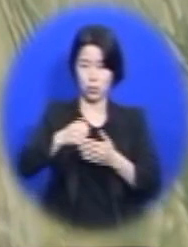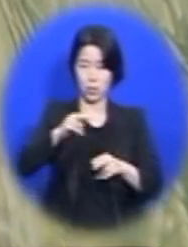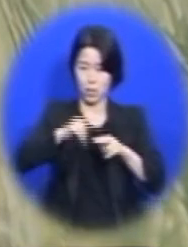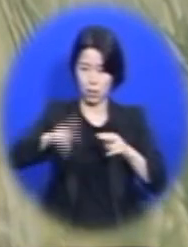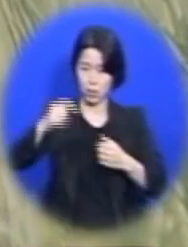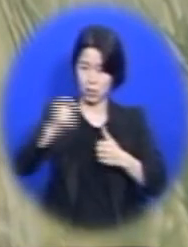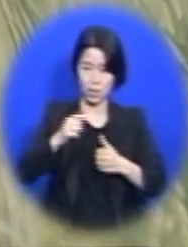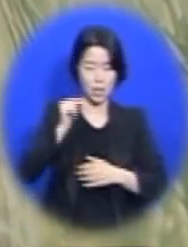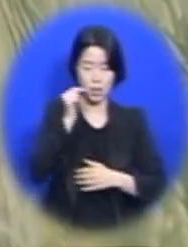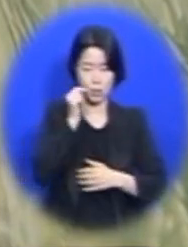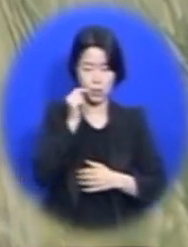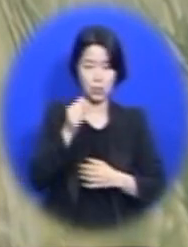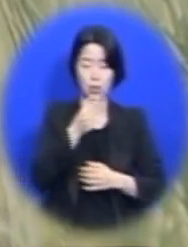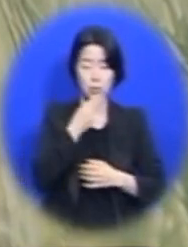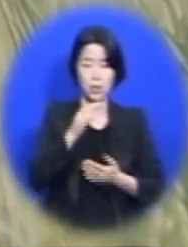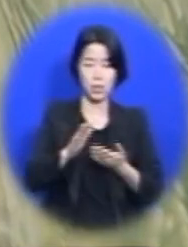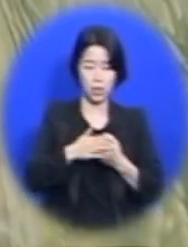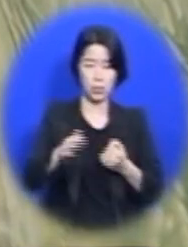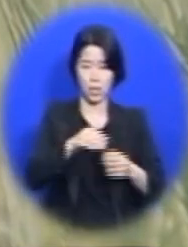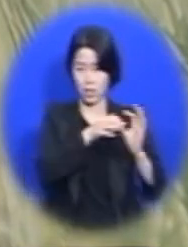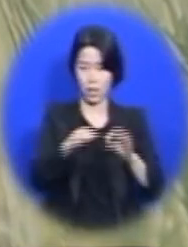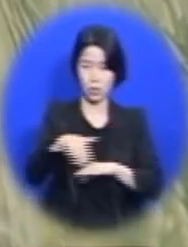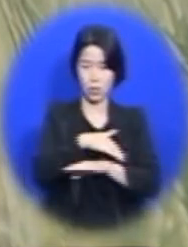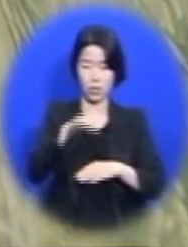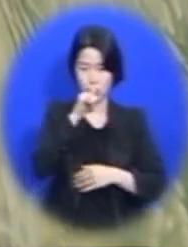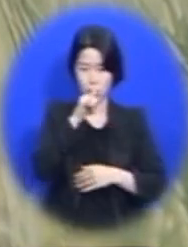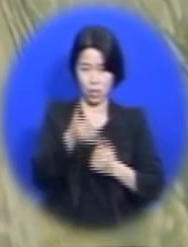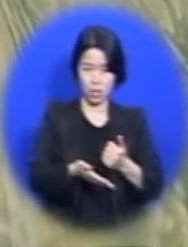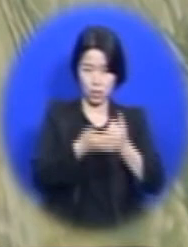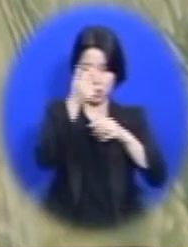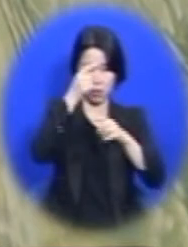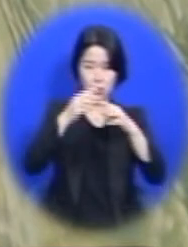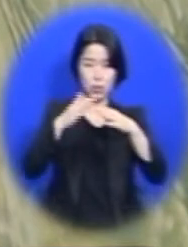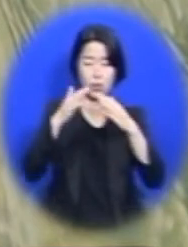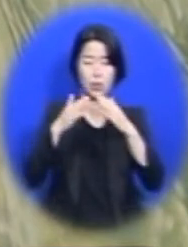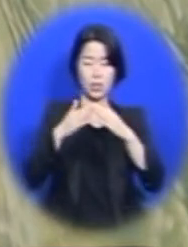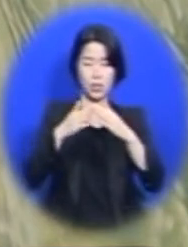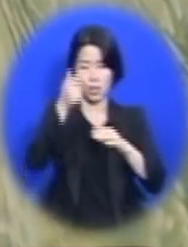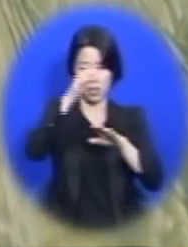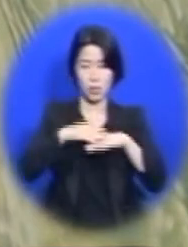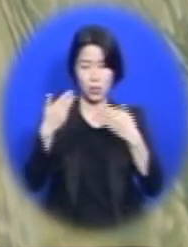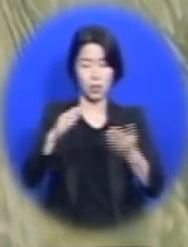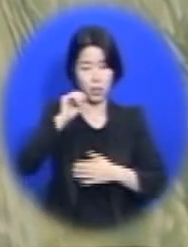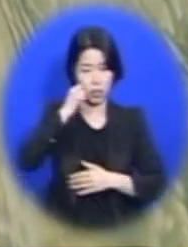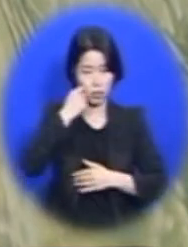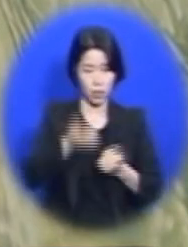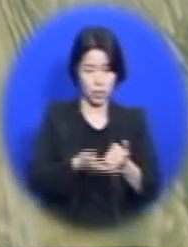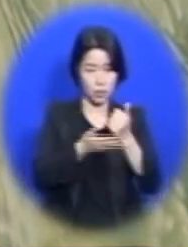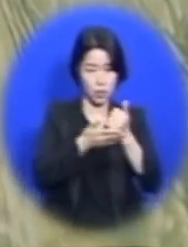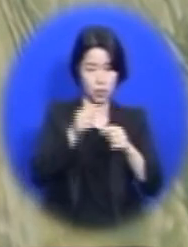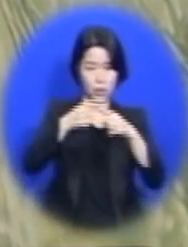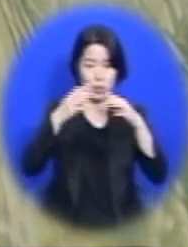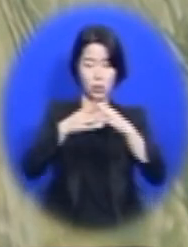없어 계속 다니고 있었습니다. 섬기던 교회에서는 예배를 드릴 수 없게 되어 섬길 교회를 찾던